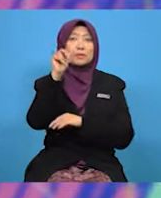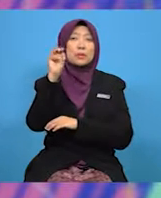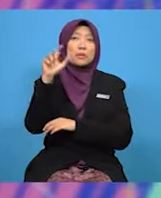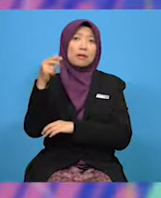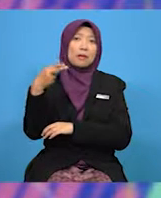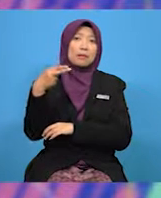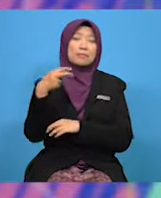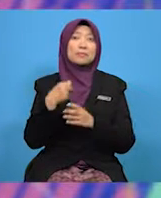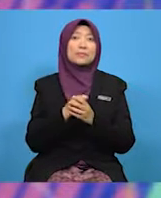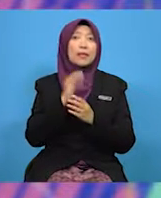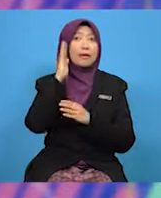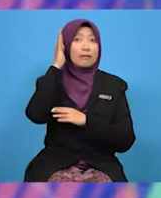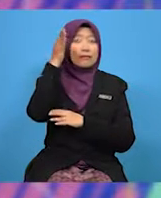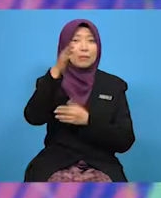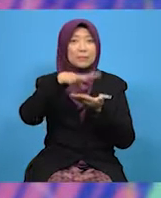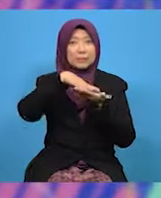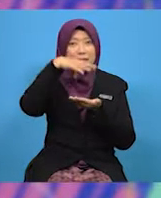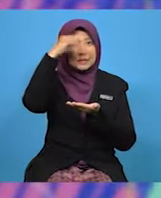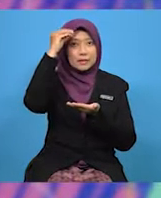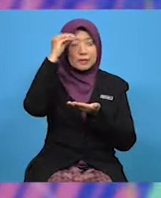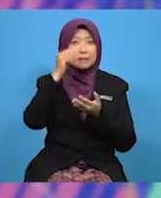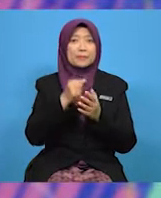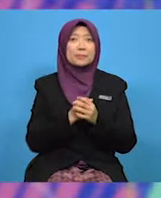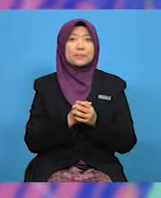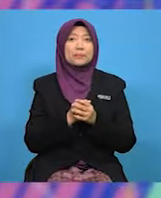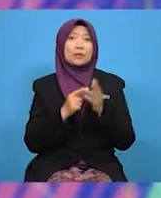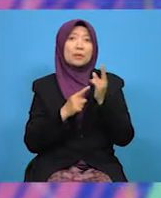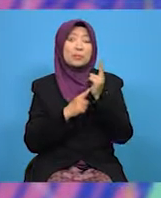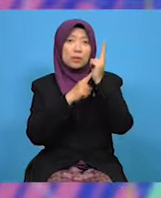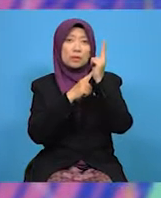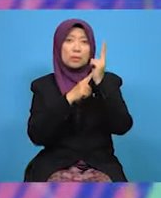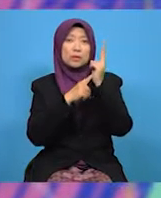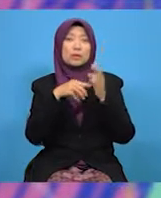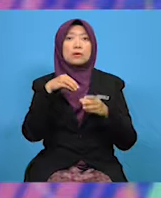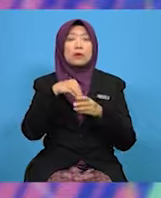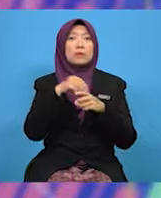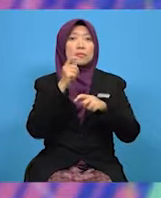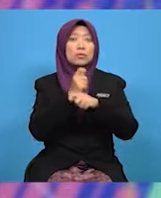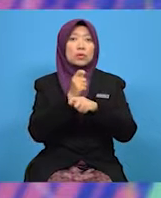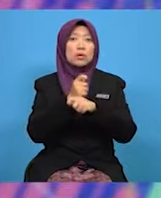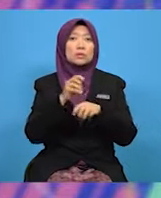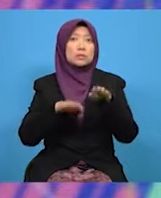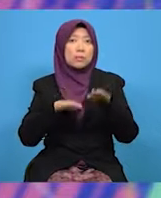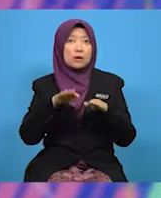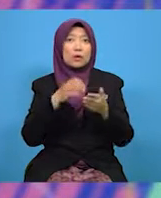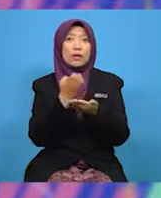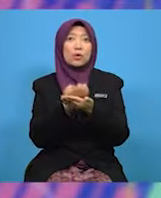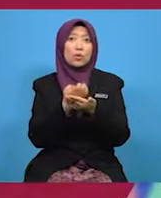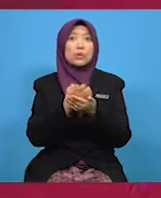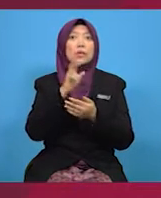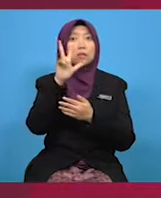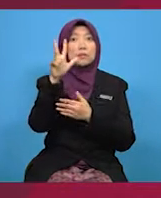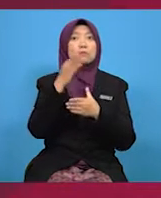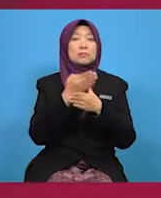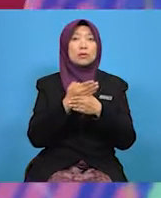kita akan mempelajari beberapa konsep utama Dalam menentukan keseimbangan ekonomi 3